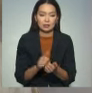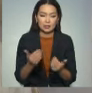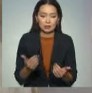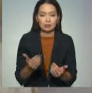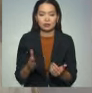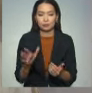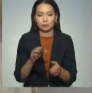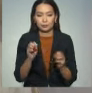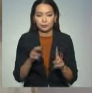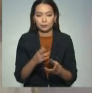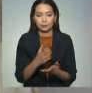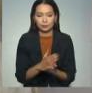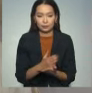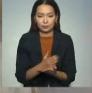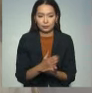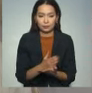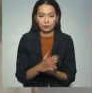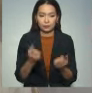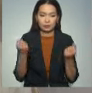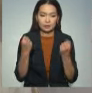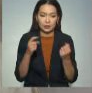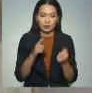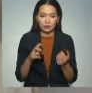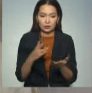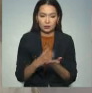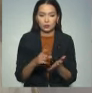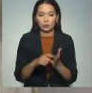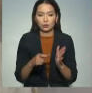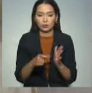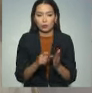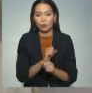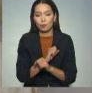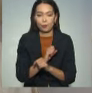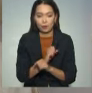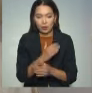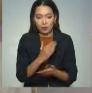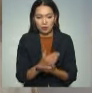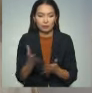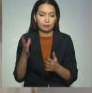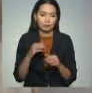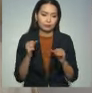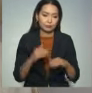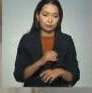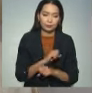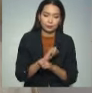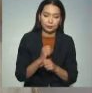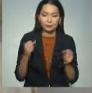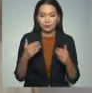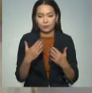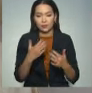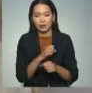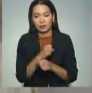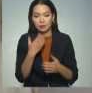аппараты. На первом этаже у нас есть спортивный зал, комната отдыха, в которой мы можем проводить мероприятия или собираться просто